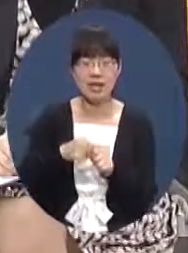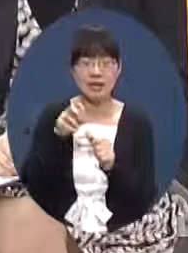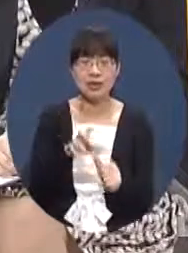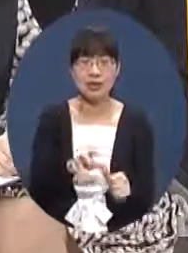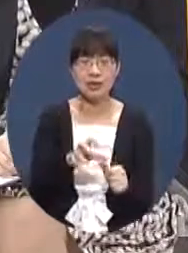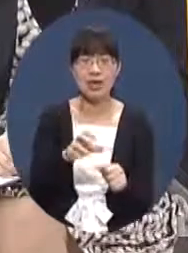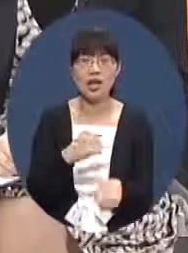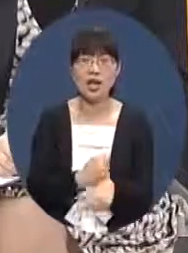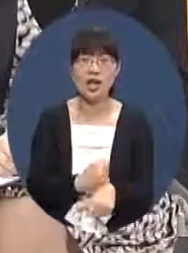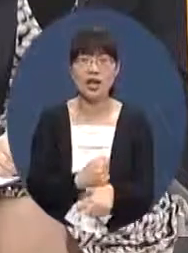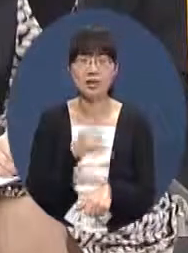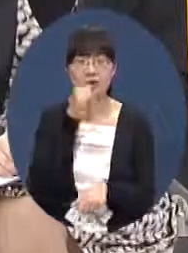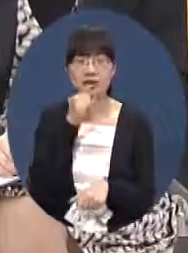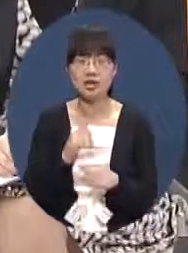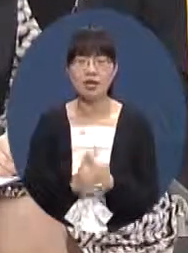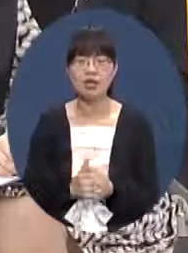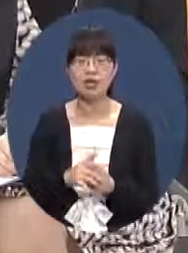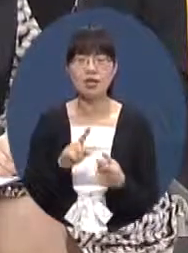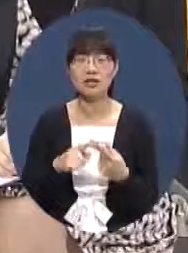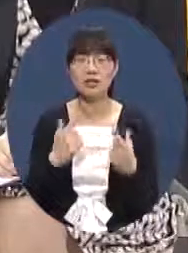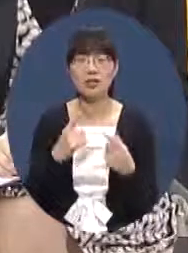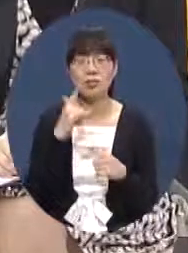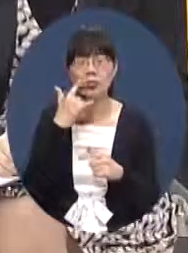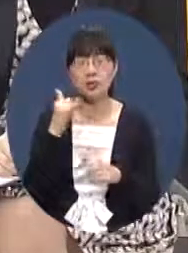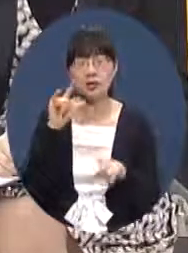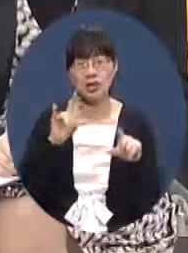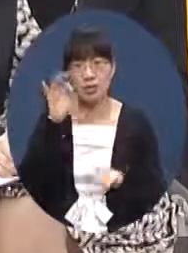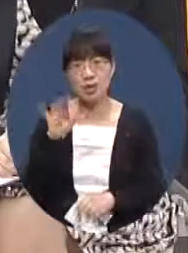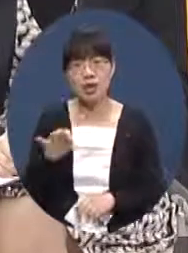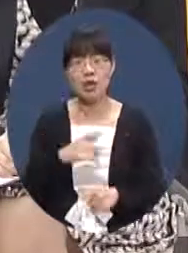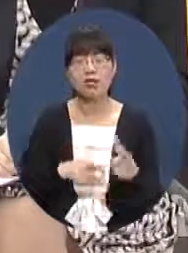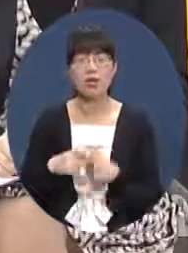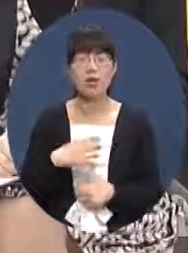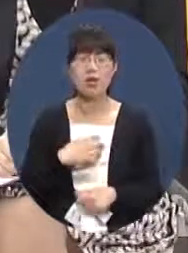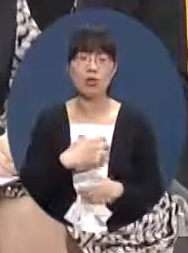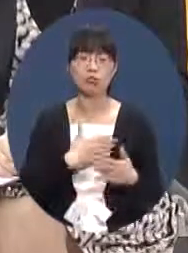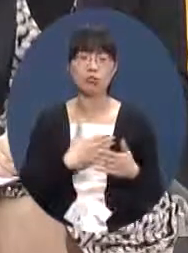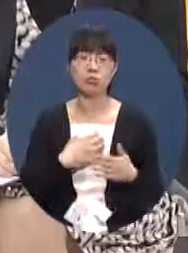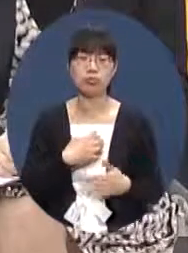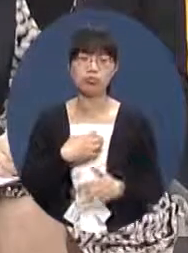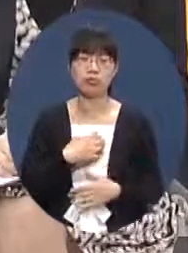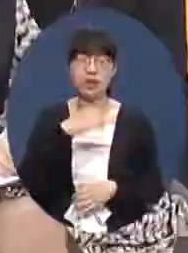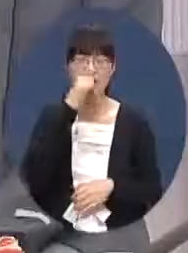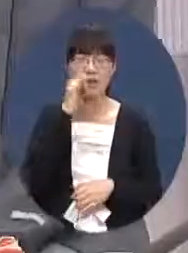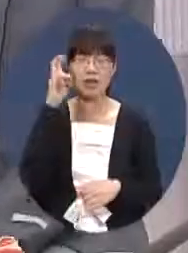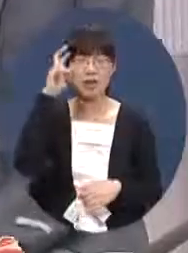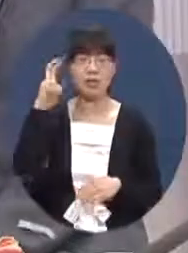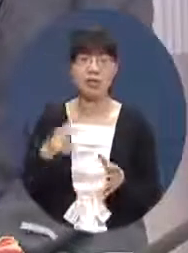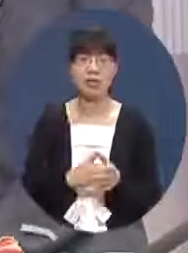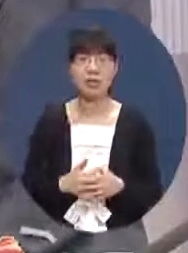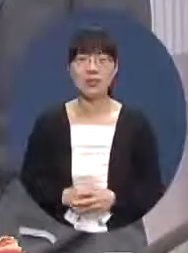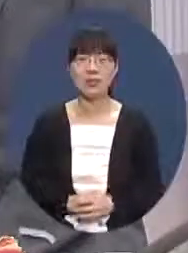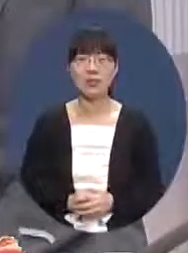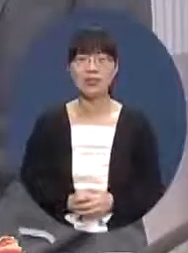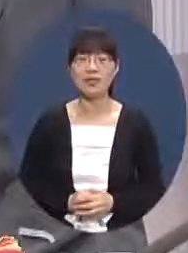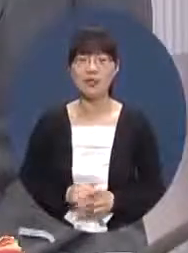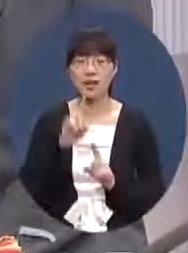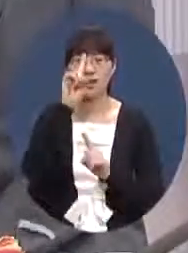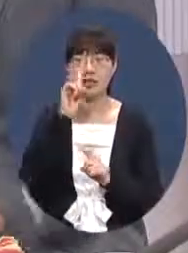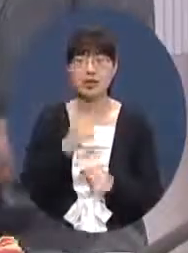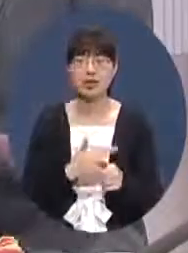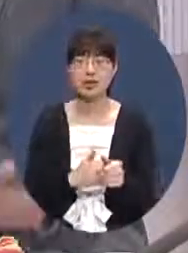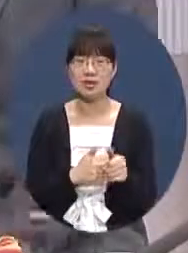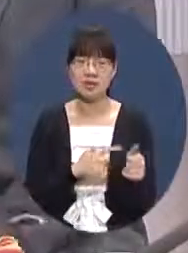동원해서 하게 되면은 그런 부모의 태도를 보고서는 애는 더 불안해지게 되는 거죠. 그렇군요. 이영희